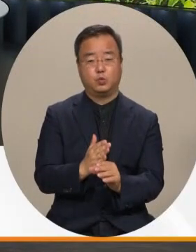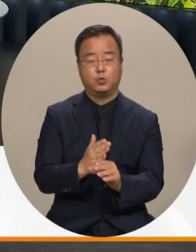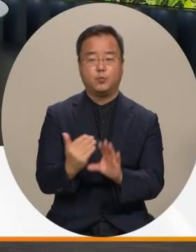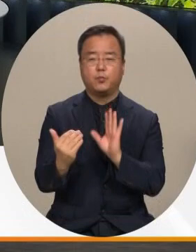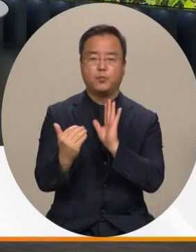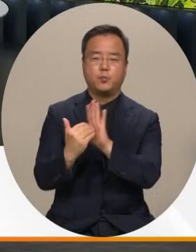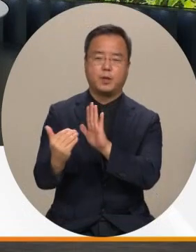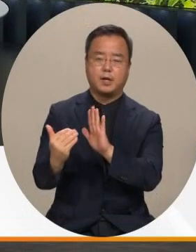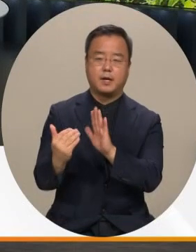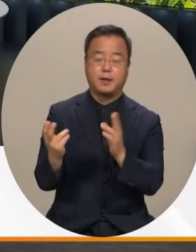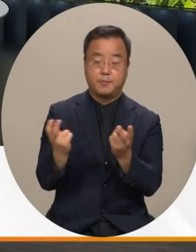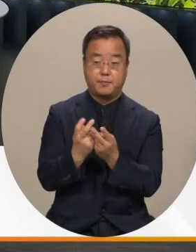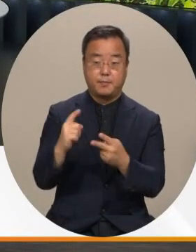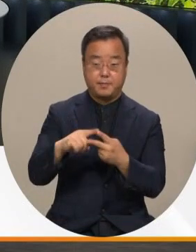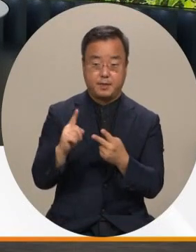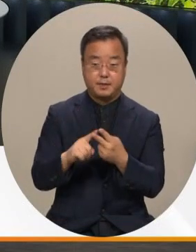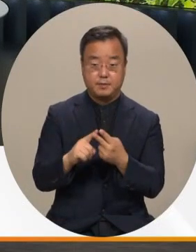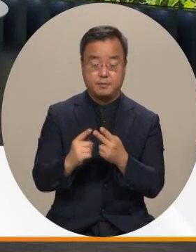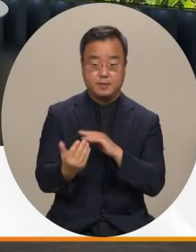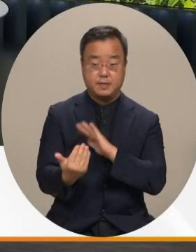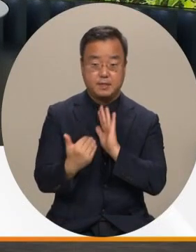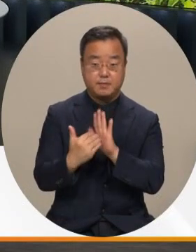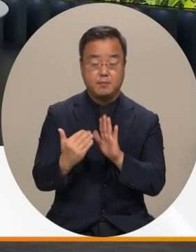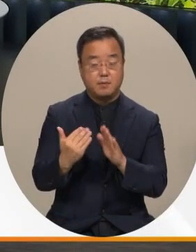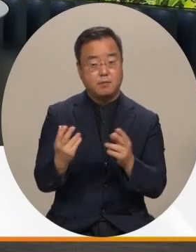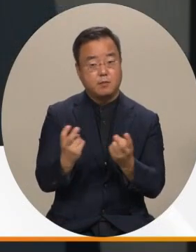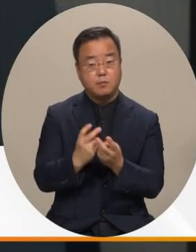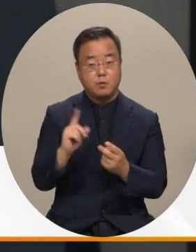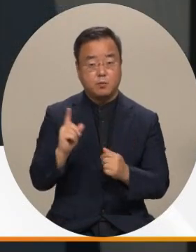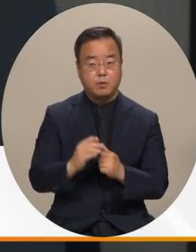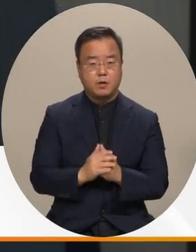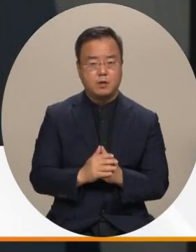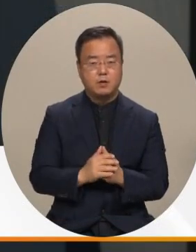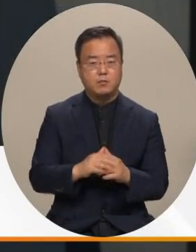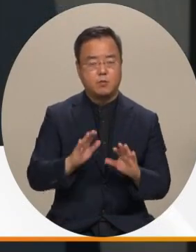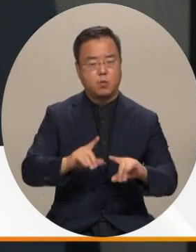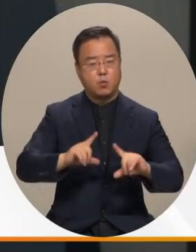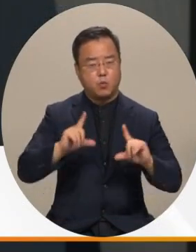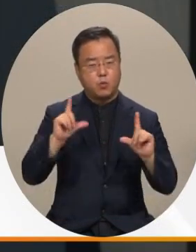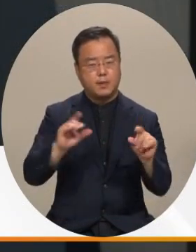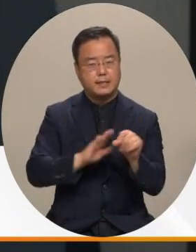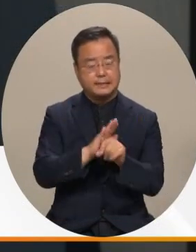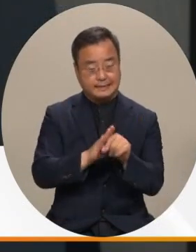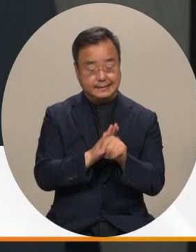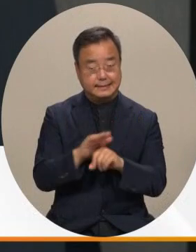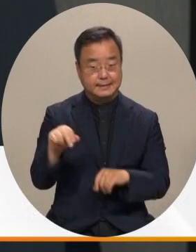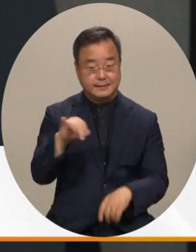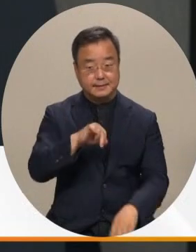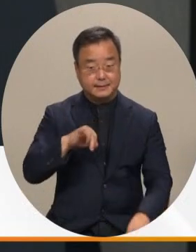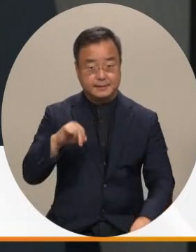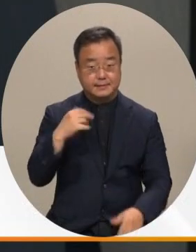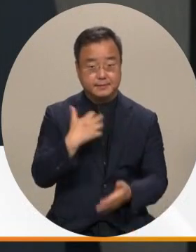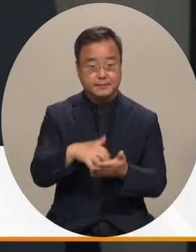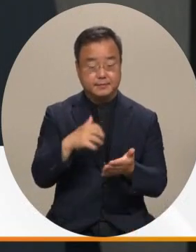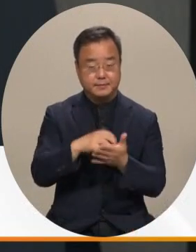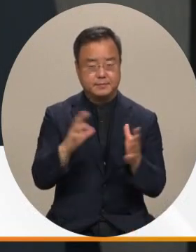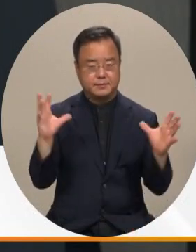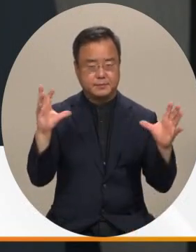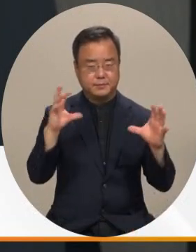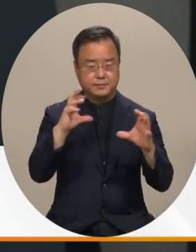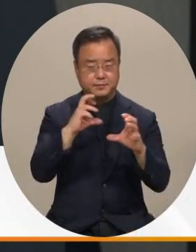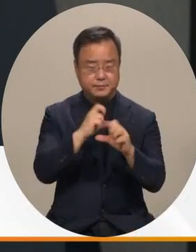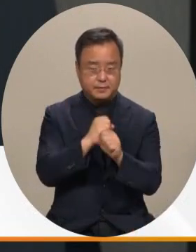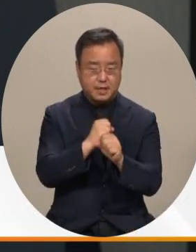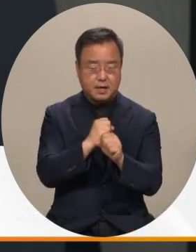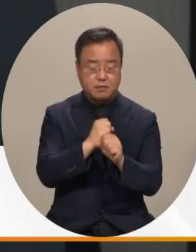퇴치법 이라든지 예방할 수 있는 방법도 있을까요 솔직히 제 올해 같은 경우는 러브 버그가 이제제 그 거의 사라진 상황이지만